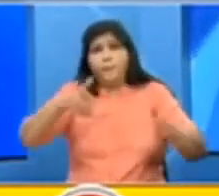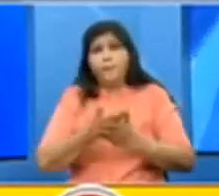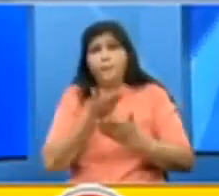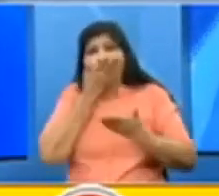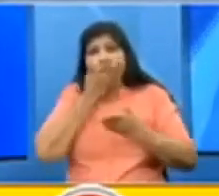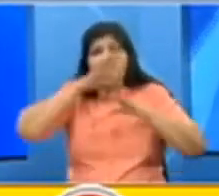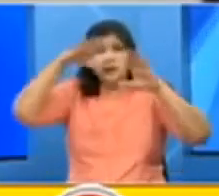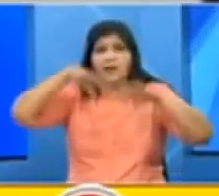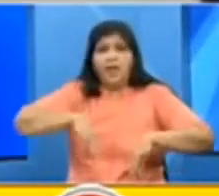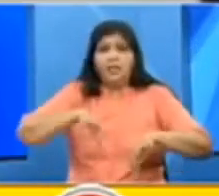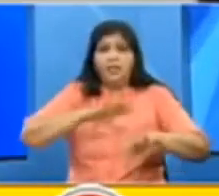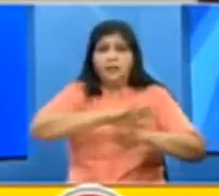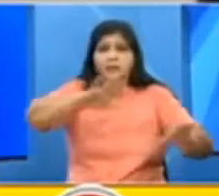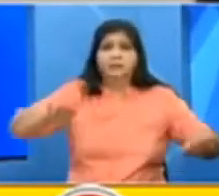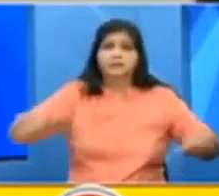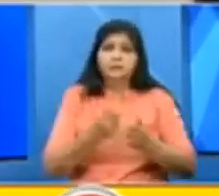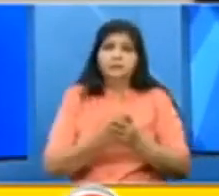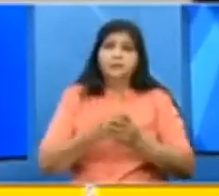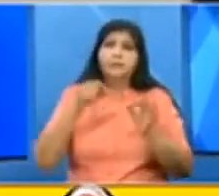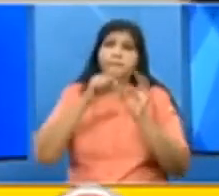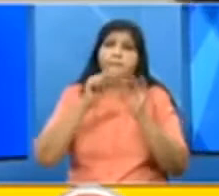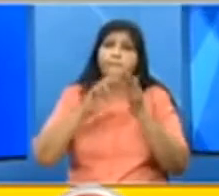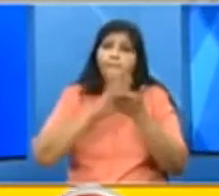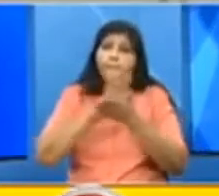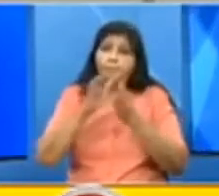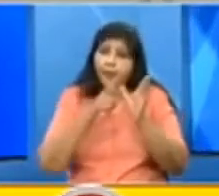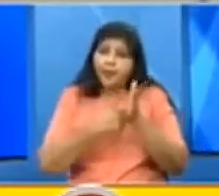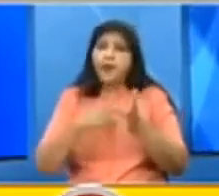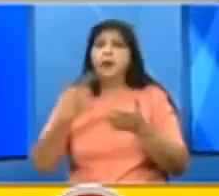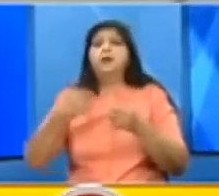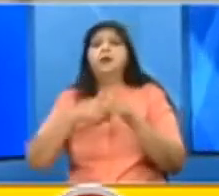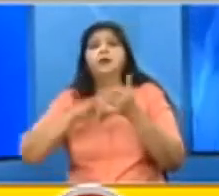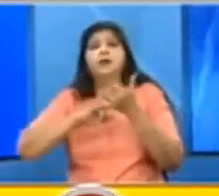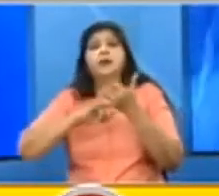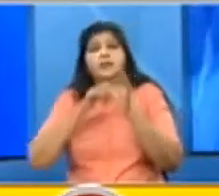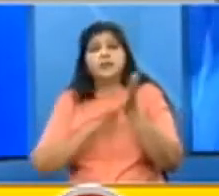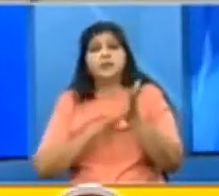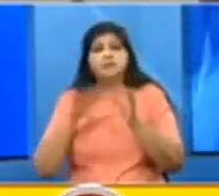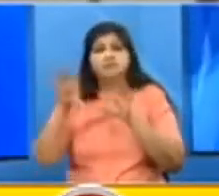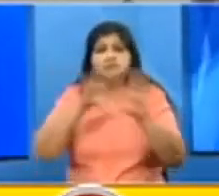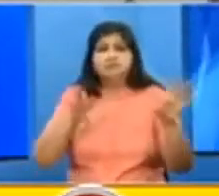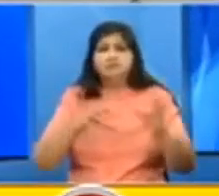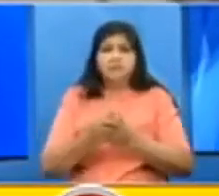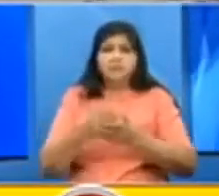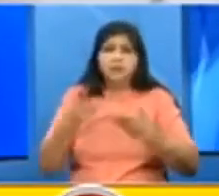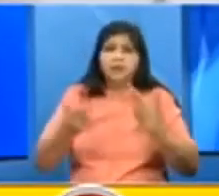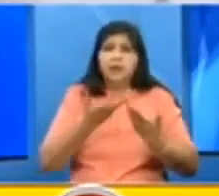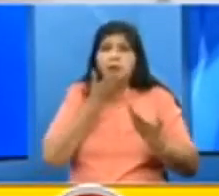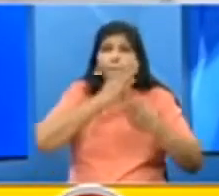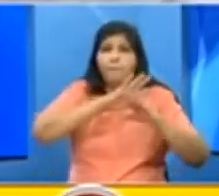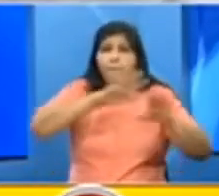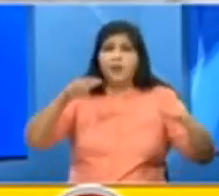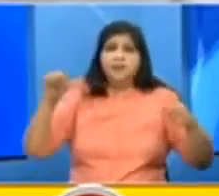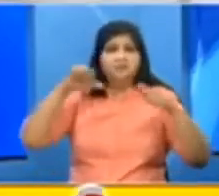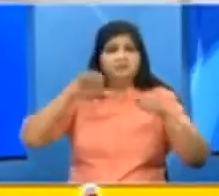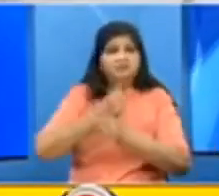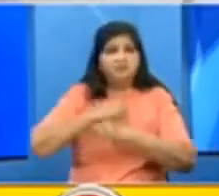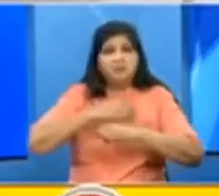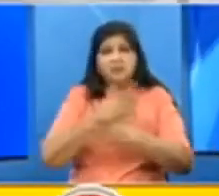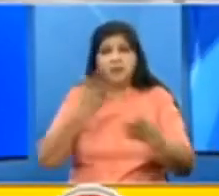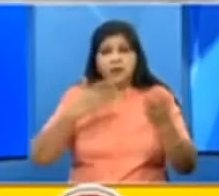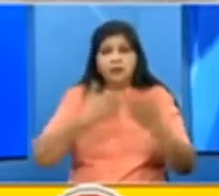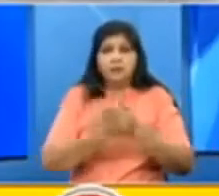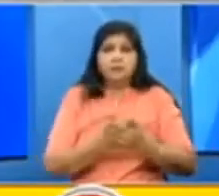से भी जूझ रहा है। बिहार, असम जैसे राज्यों के कई क्षेत्रों में तो बाढ़ ने काफी मुश्किलें पैदा की हुई